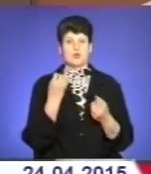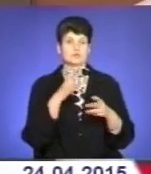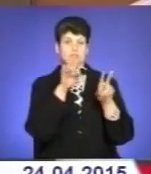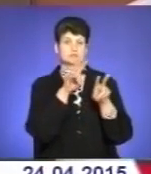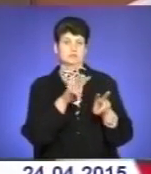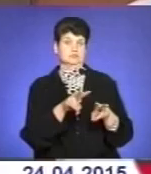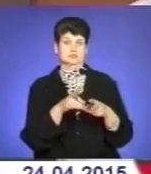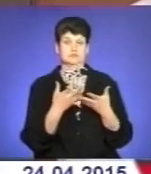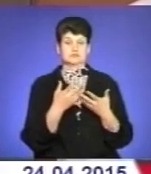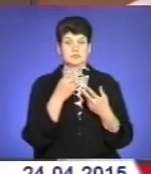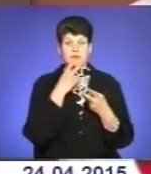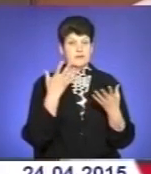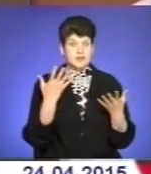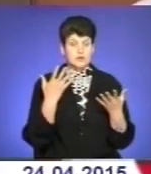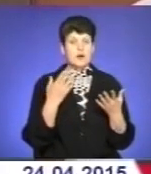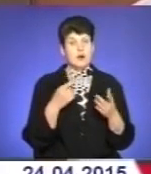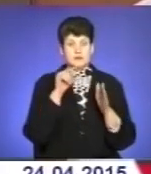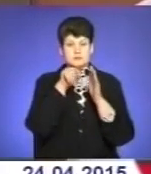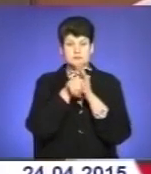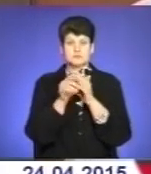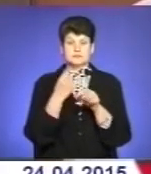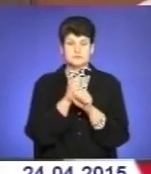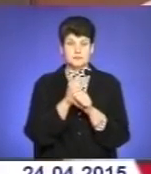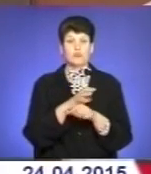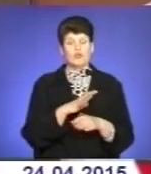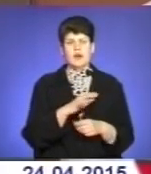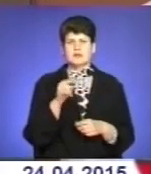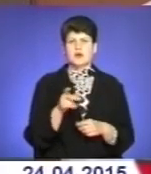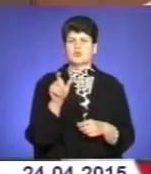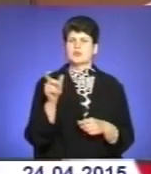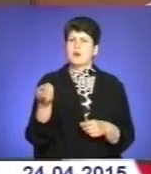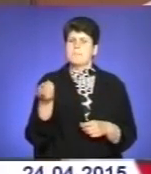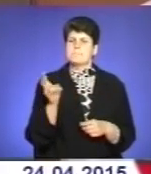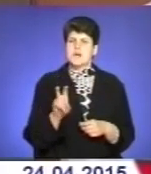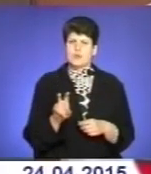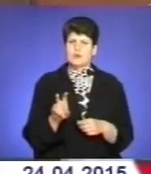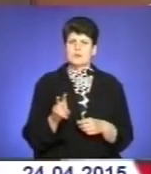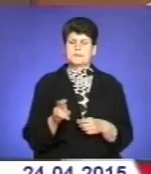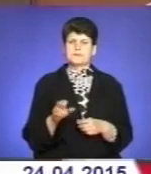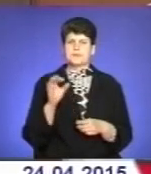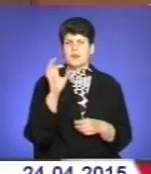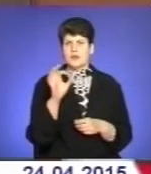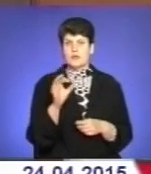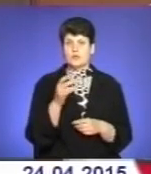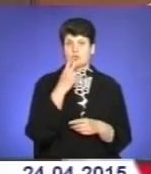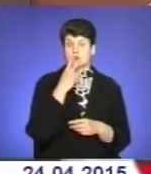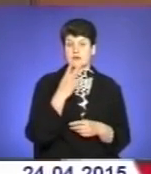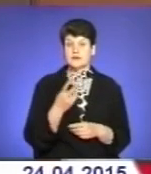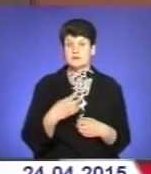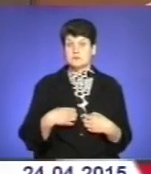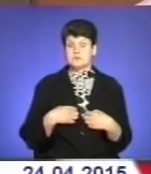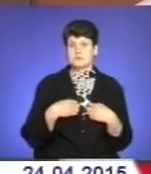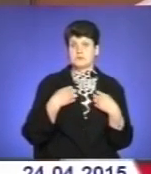шкіри. Іноді буває так, що пацієнт звертається з елементом, який на око виглядає просто